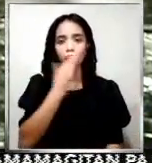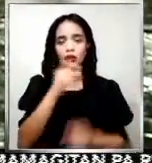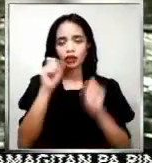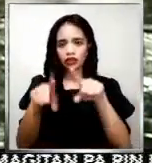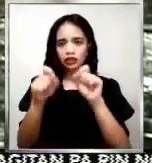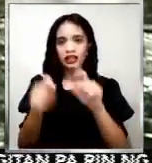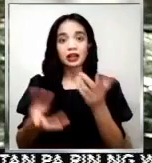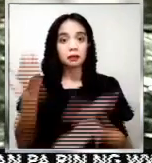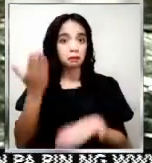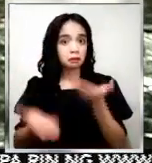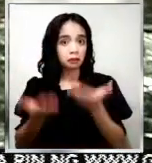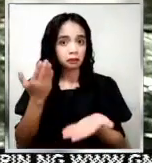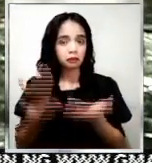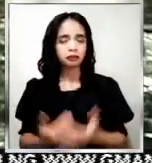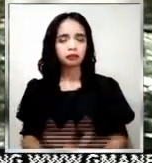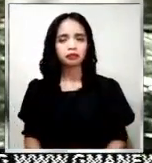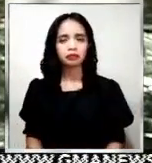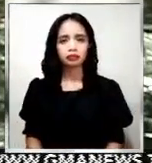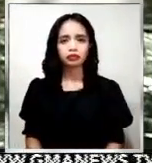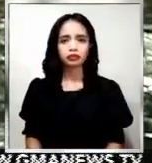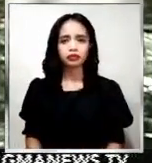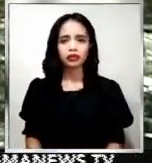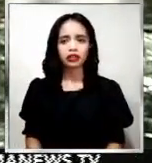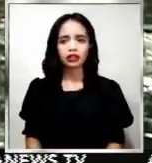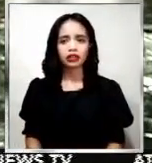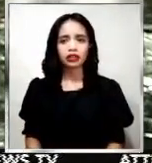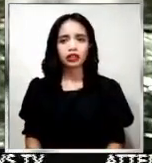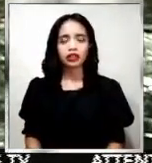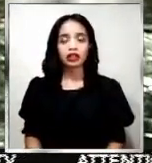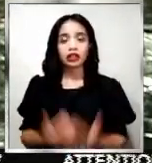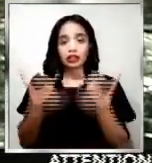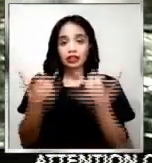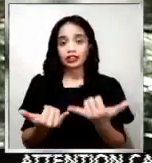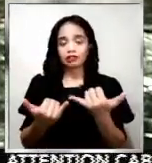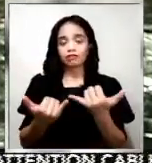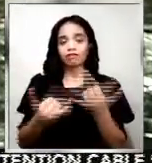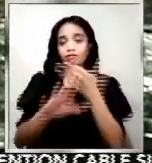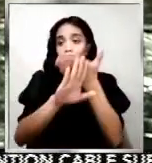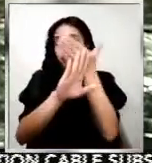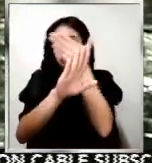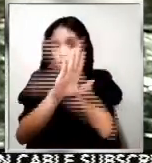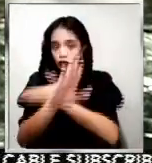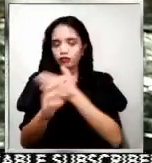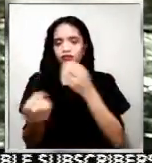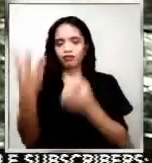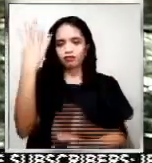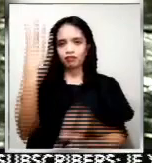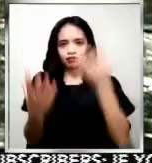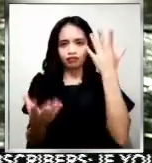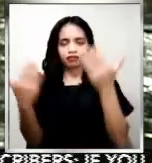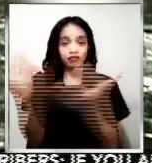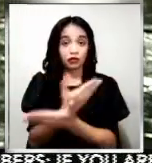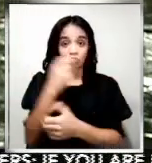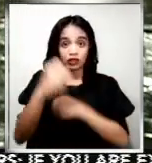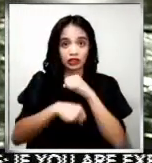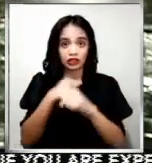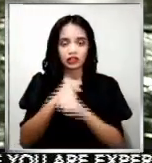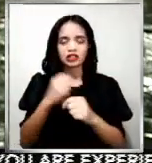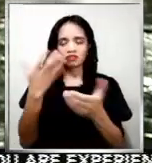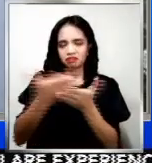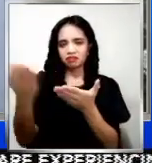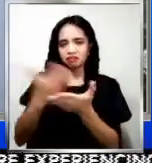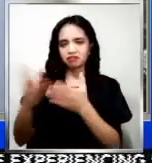nakaraang taon na hanggang sa mga huling oras bago ang salubong ay saka pa lang sila bumibili ng pailaw at paputok.